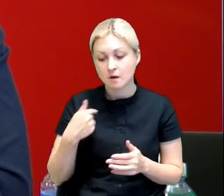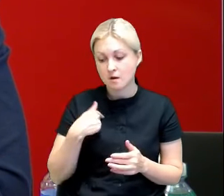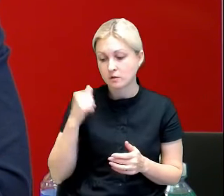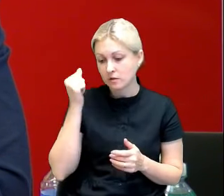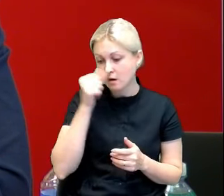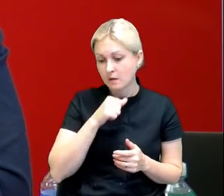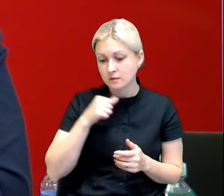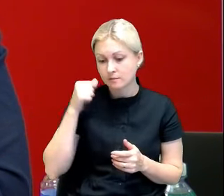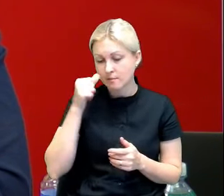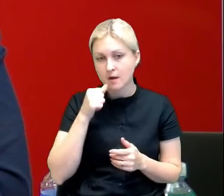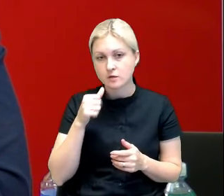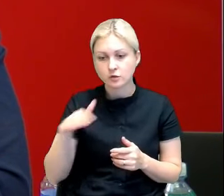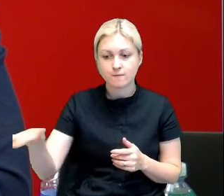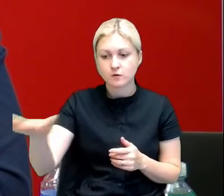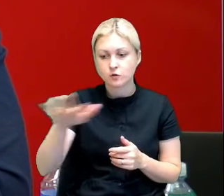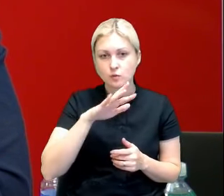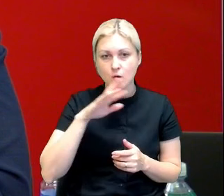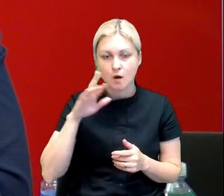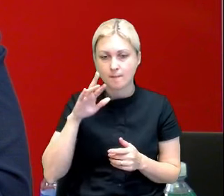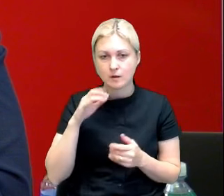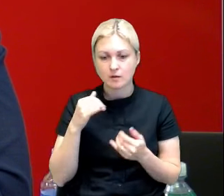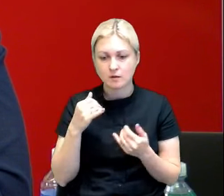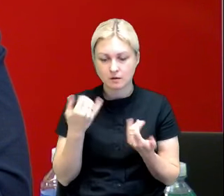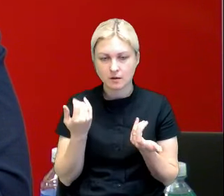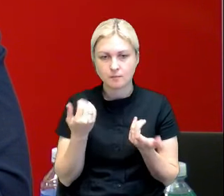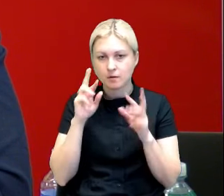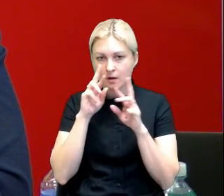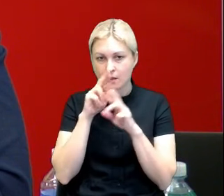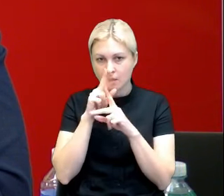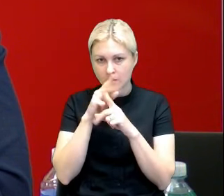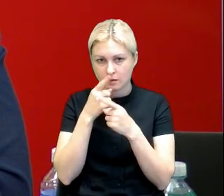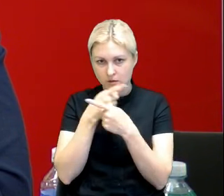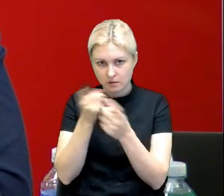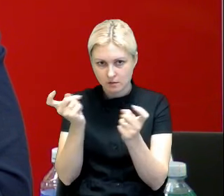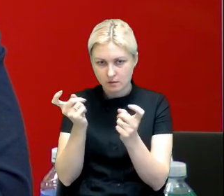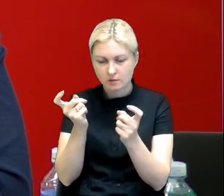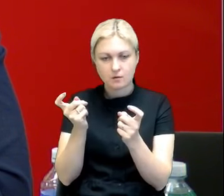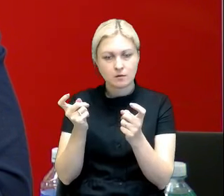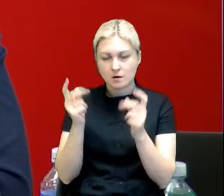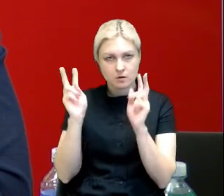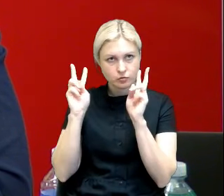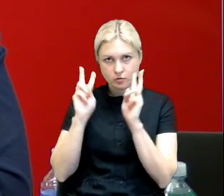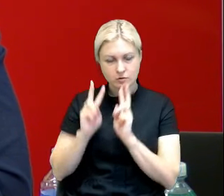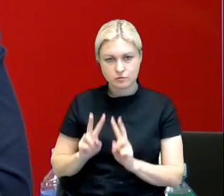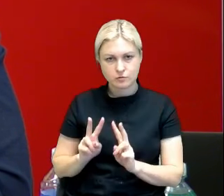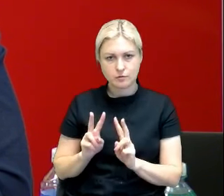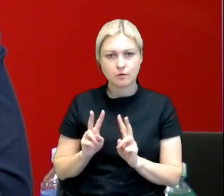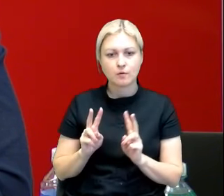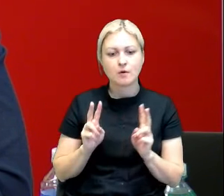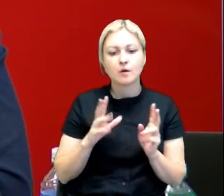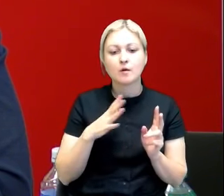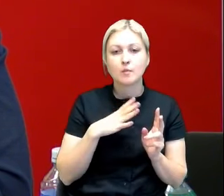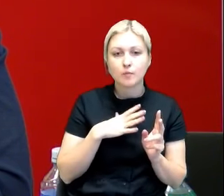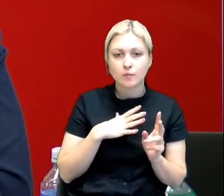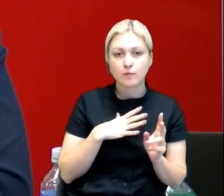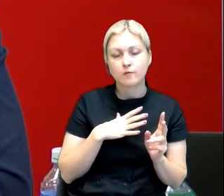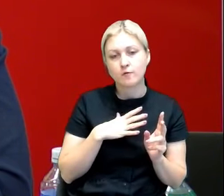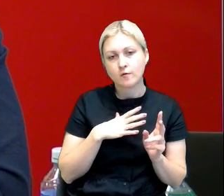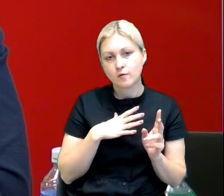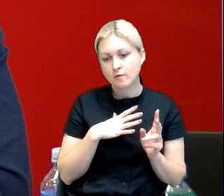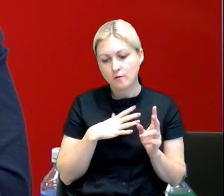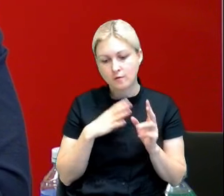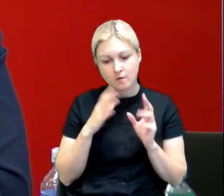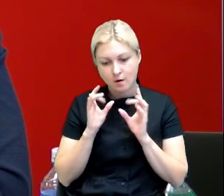klaidinu visuomenę nežinau mes kalbėjom su gerbiamu šimaičiu apie tai aš paaiškinau kad tai nėra mano